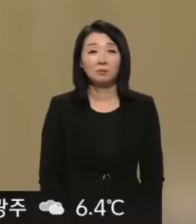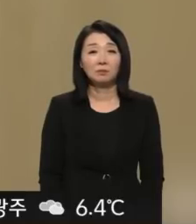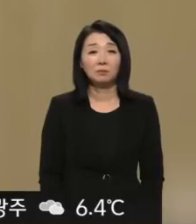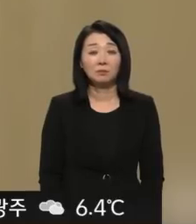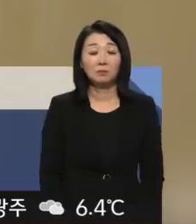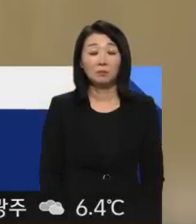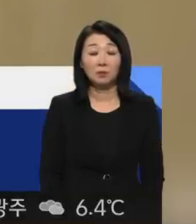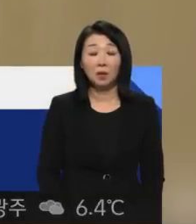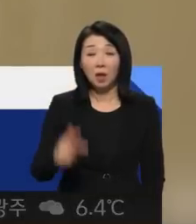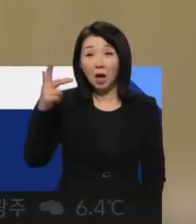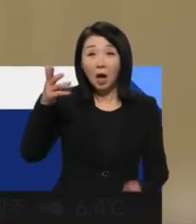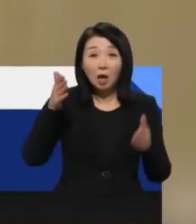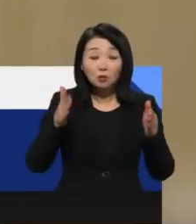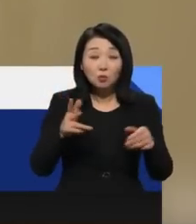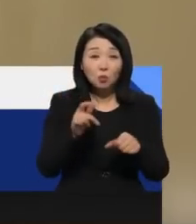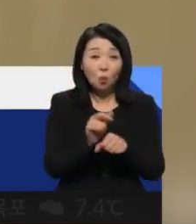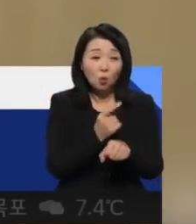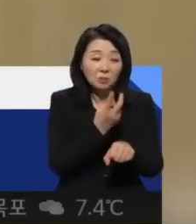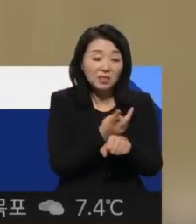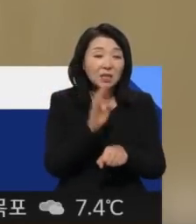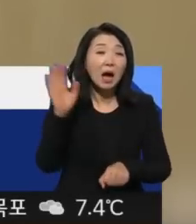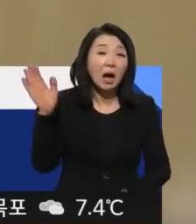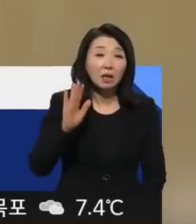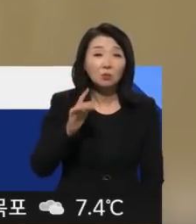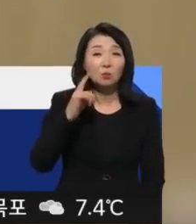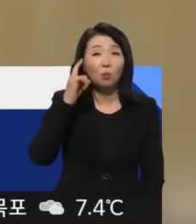한 주에 52시간이 아니라 주